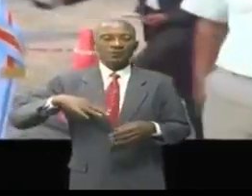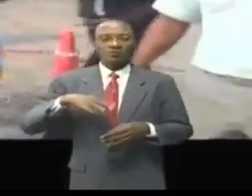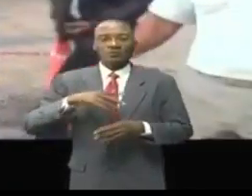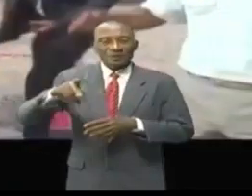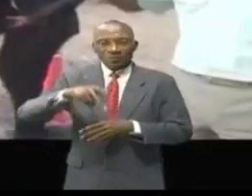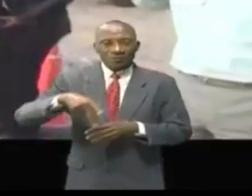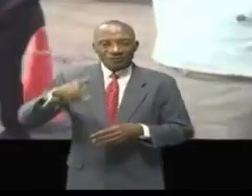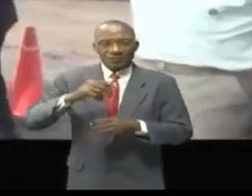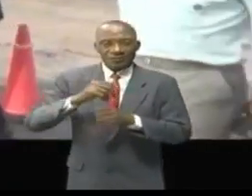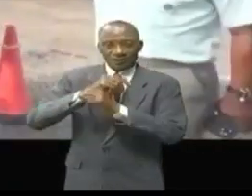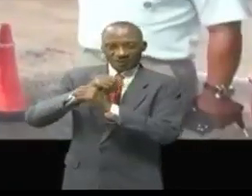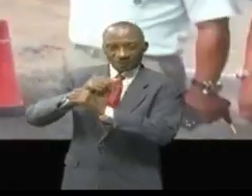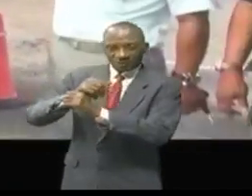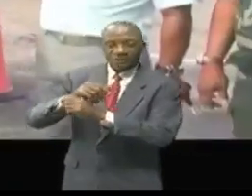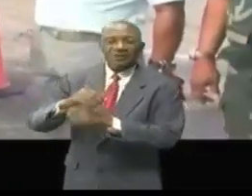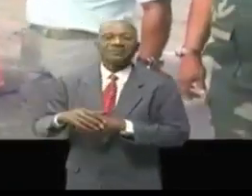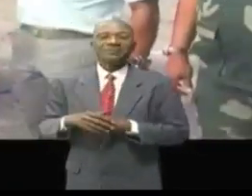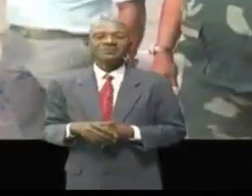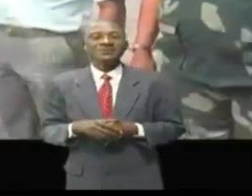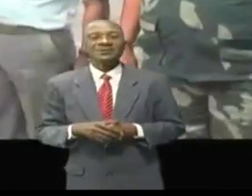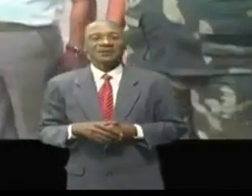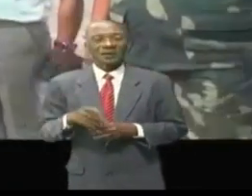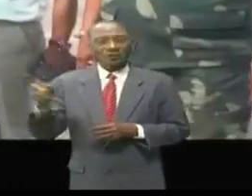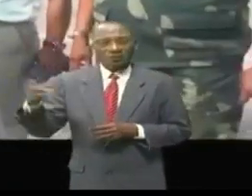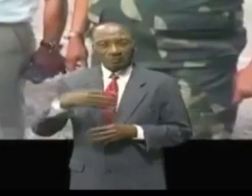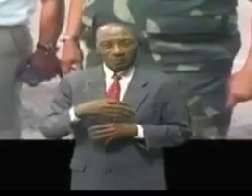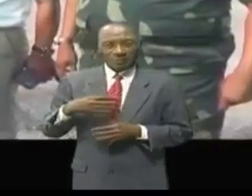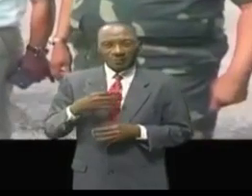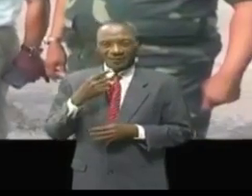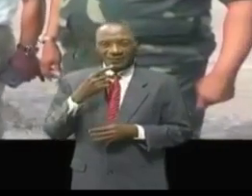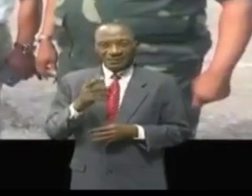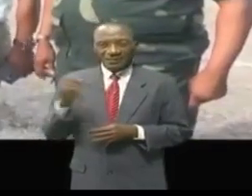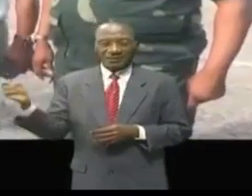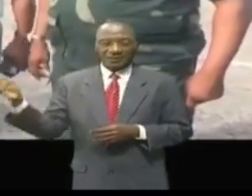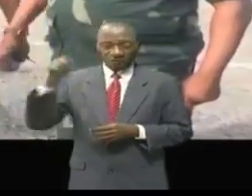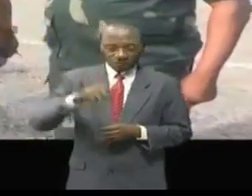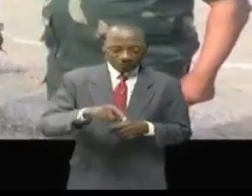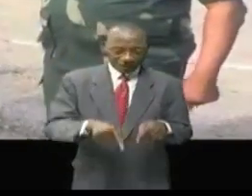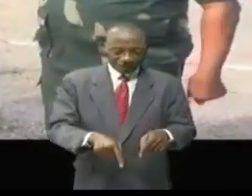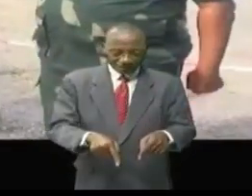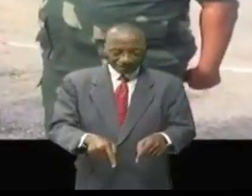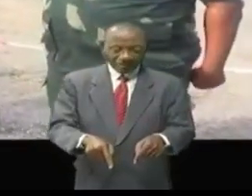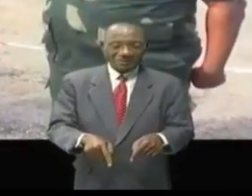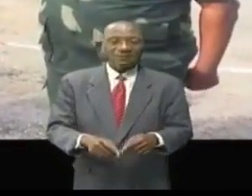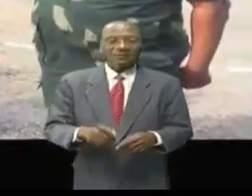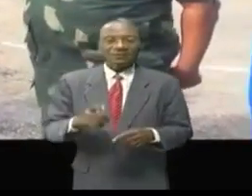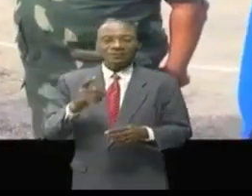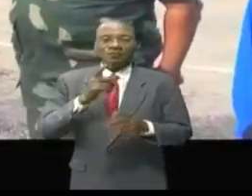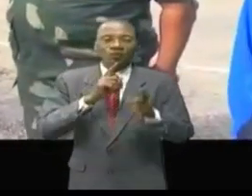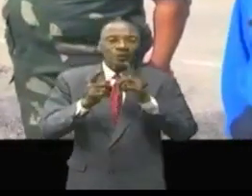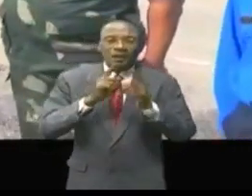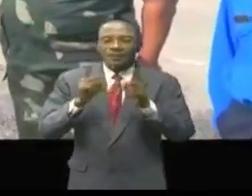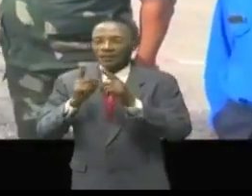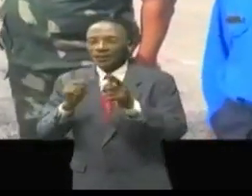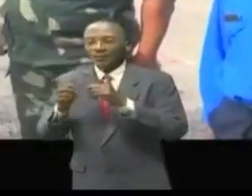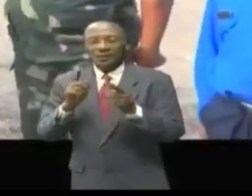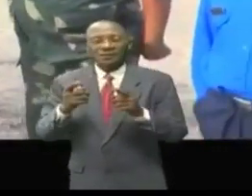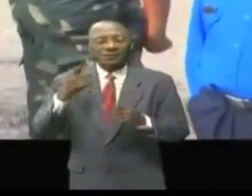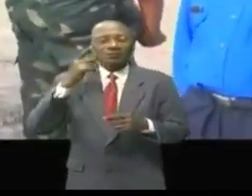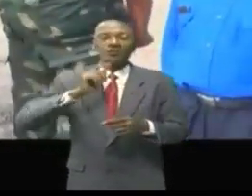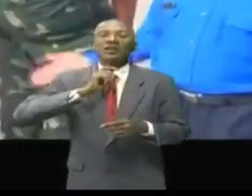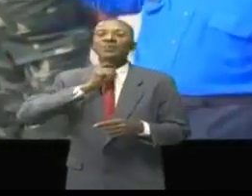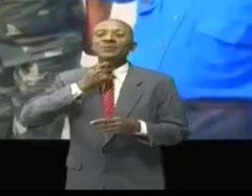sécurité, Jeline Gungwa Mwayuma dit avoir été dans la capitale congolaise pour plaider en faveur de la prison centrale de